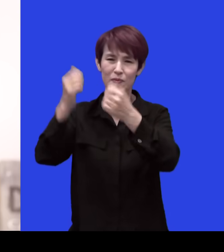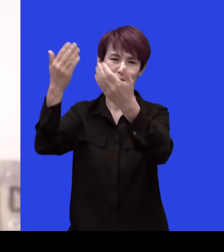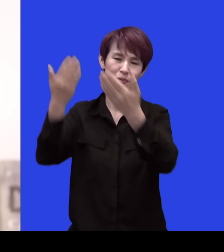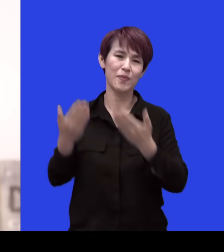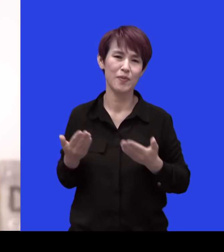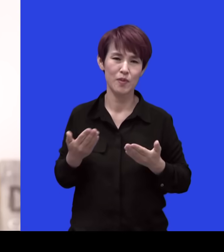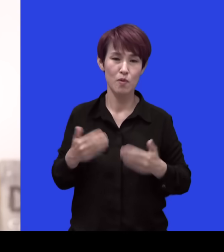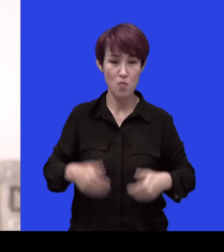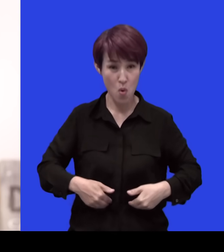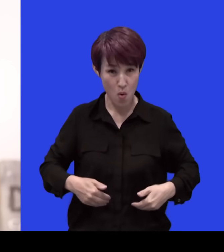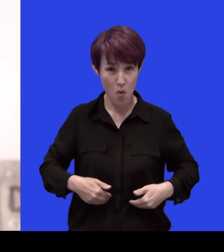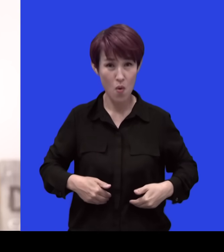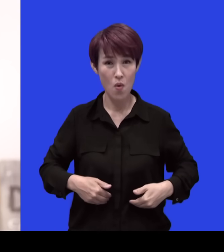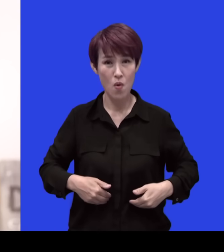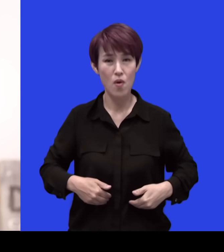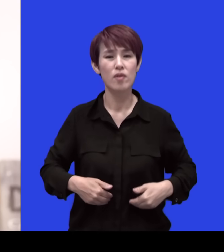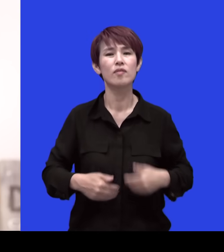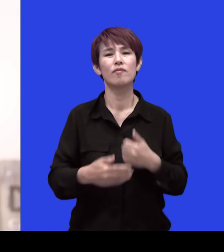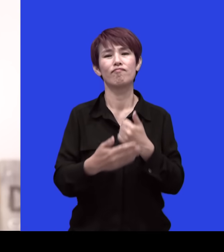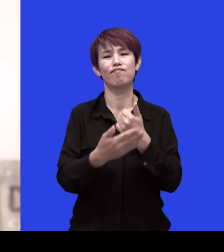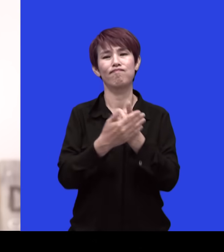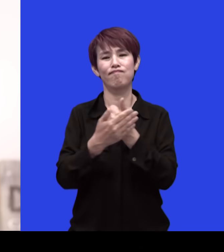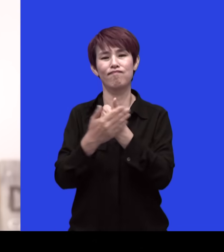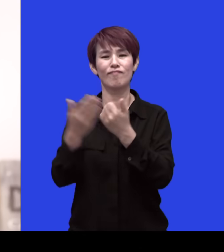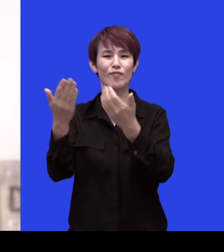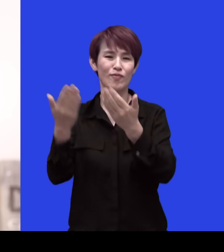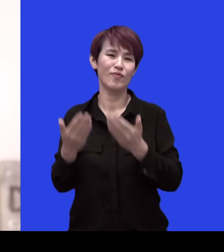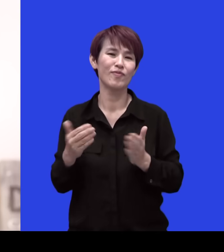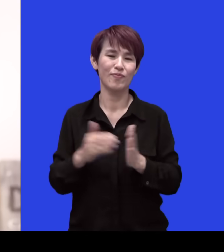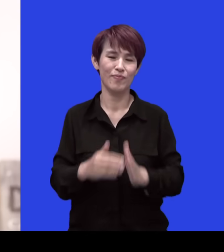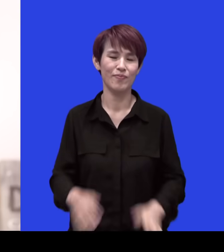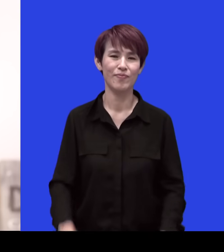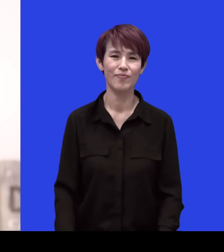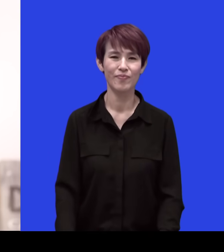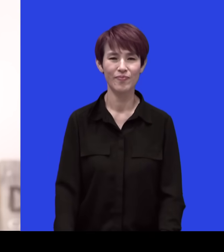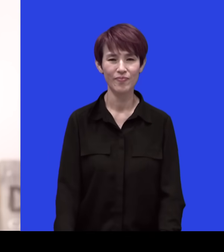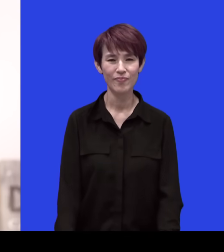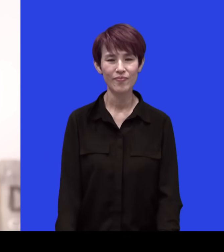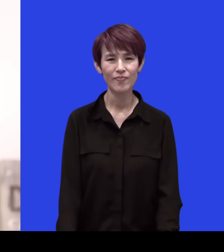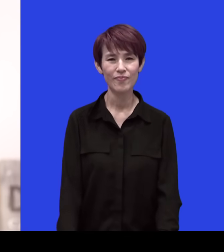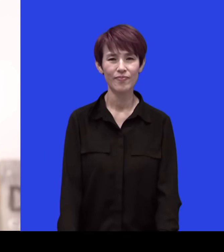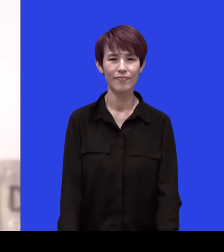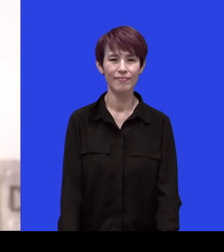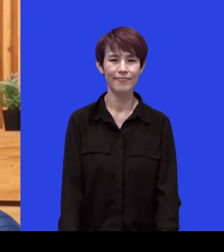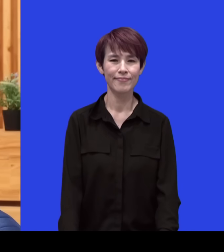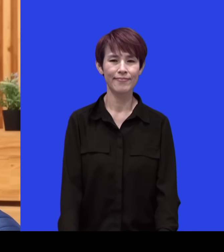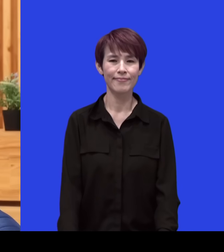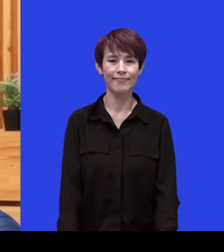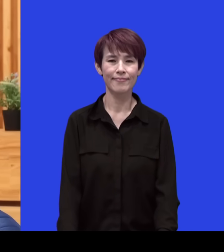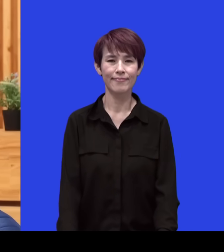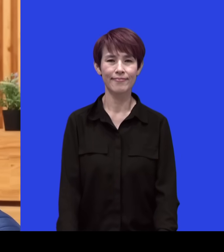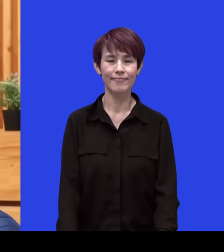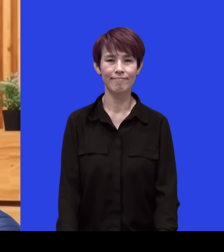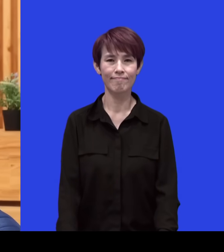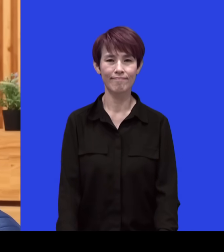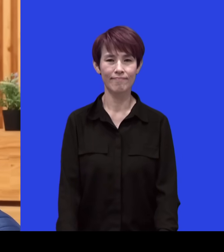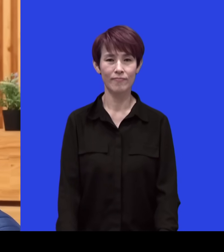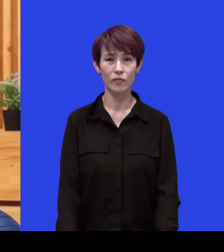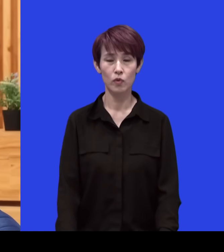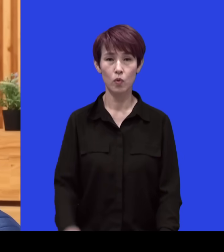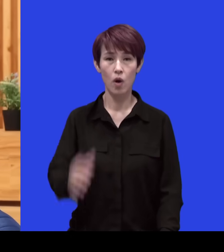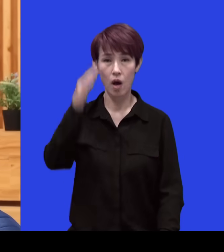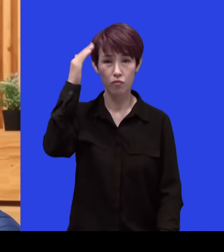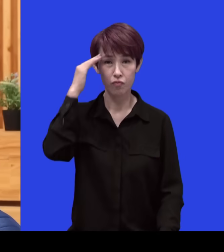예. 또 필요한 만큼 또 이렇게 저 구제도 할 수 있게 네. 해주시고 예. 이제 언제 또